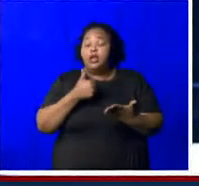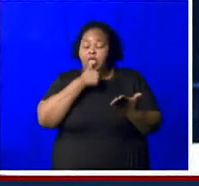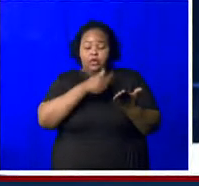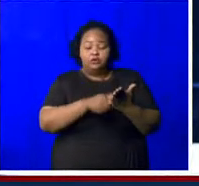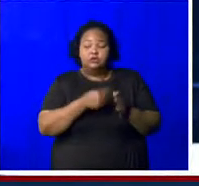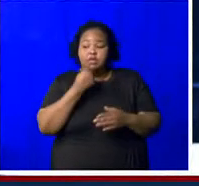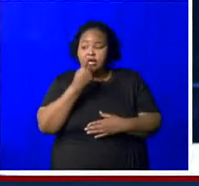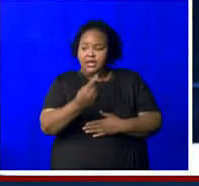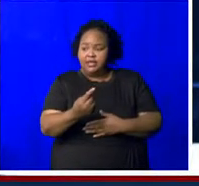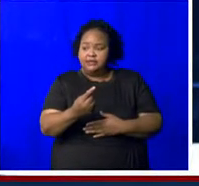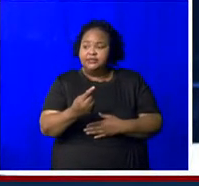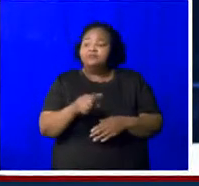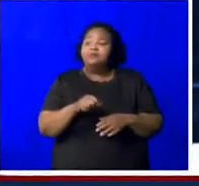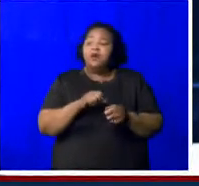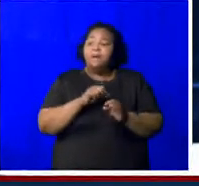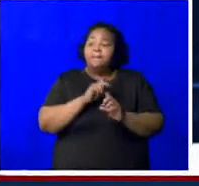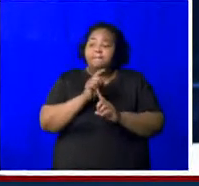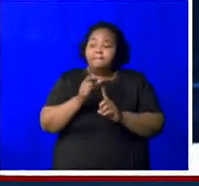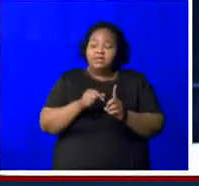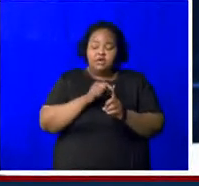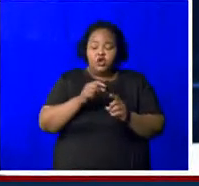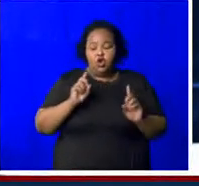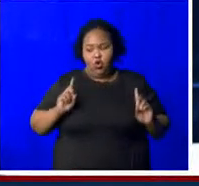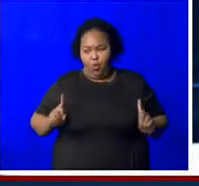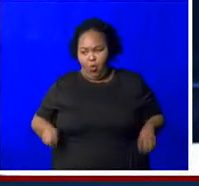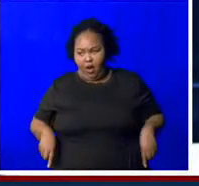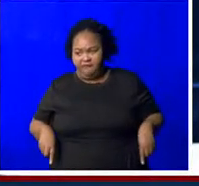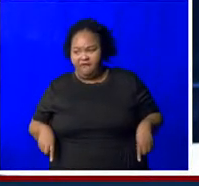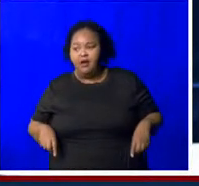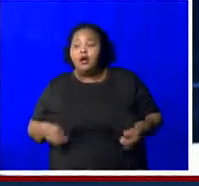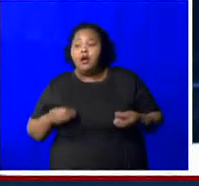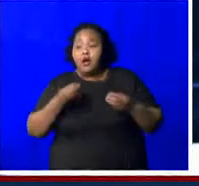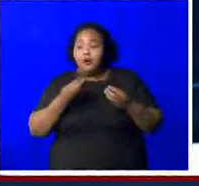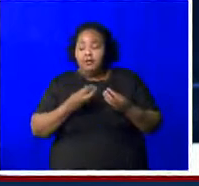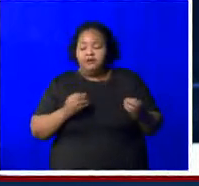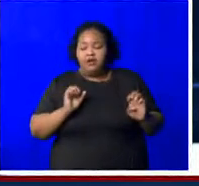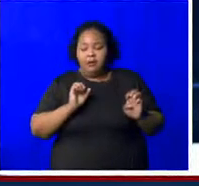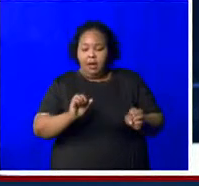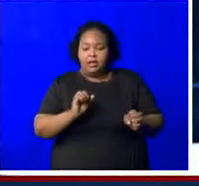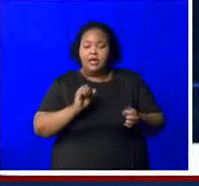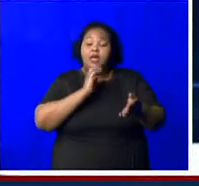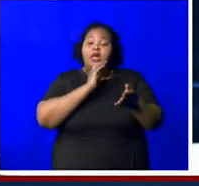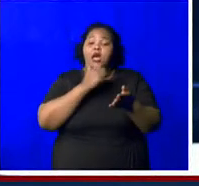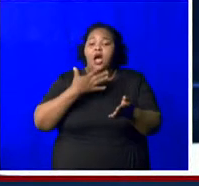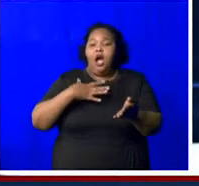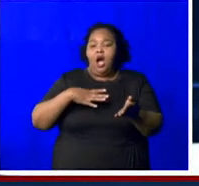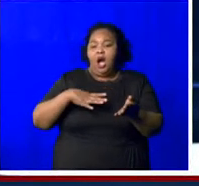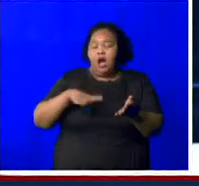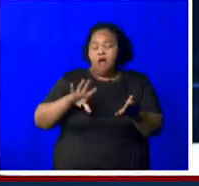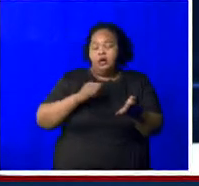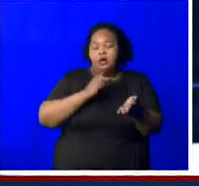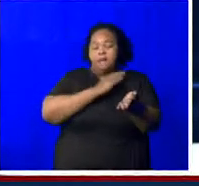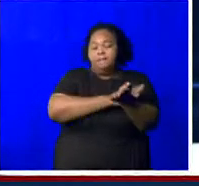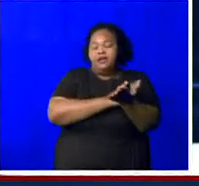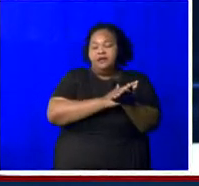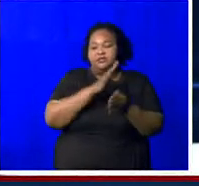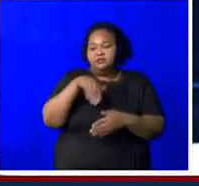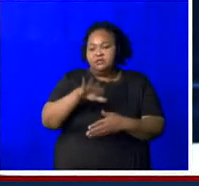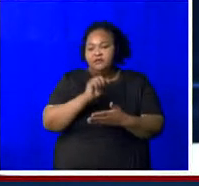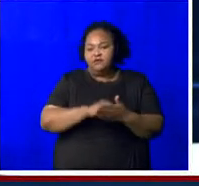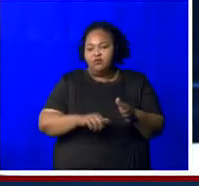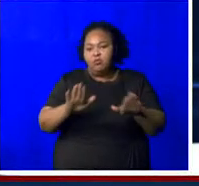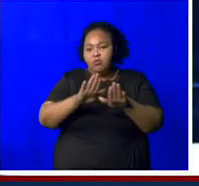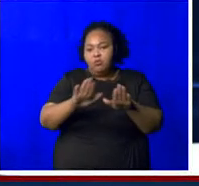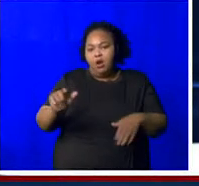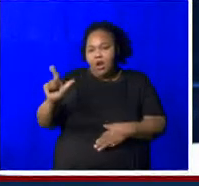umhlaba lokumahwalala iyaphikiswa. Thembi Nkosi Zwane uthe nakavela imbiko commission lephenya tinsolo tekungaphatheki